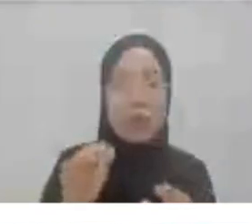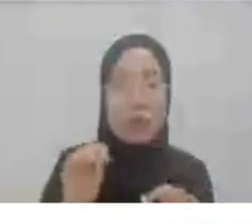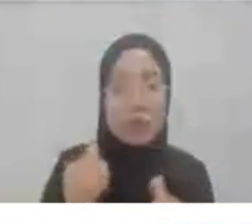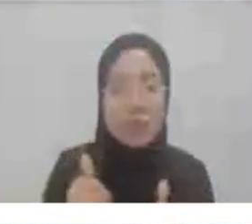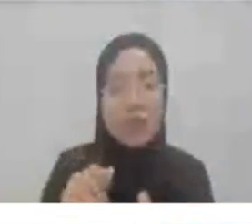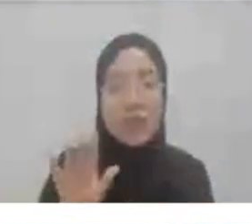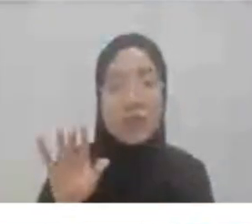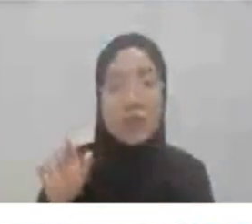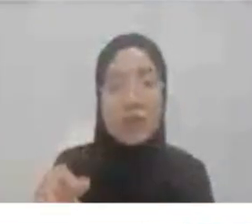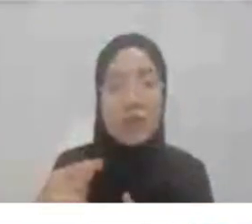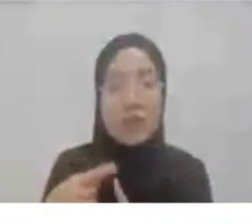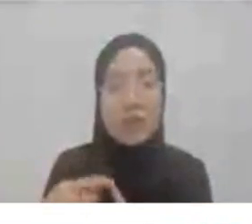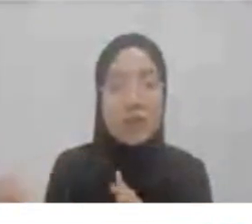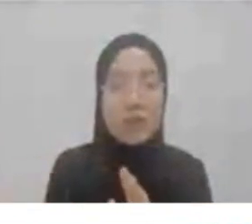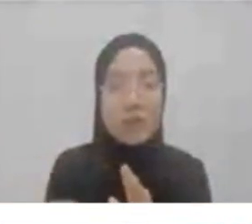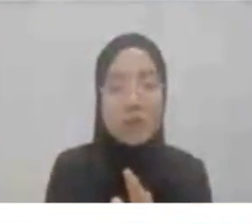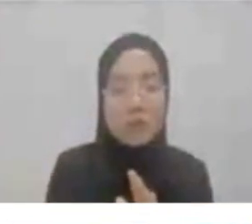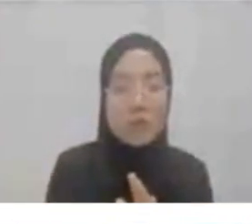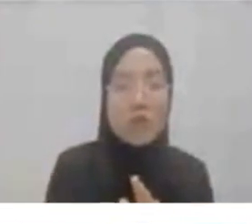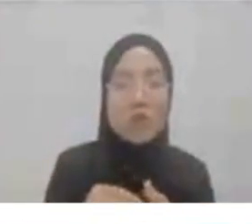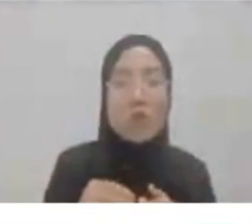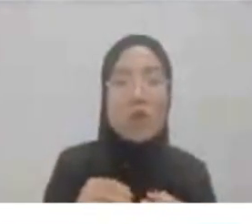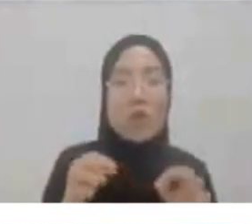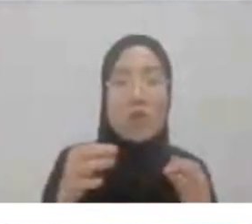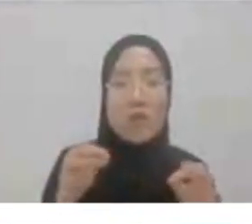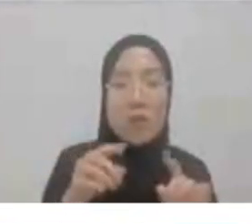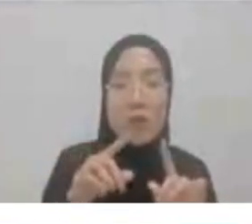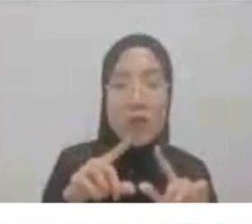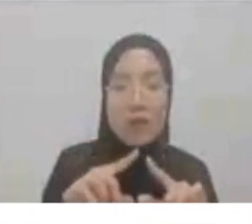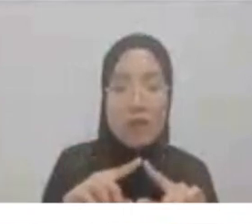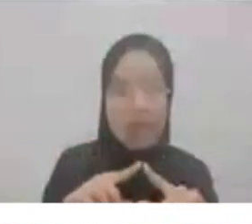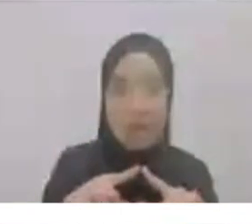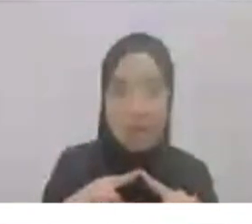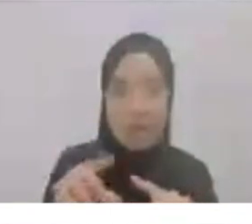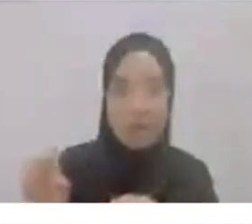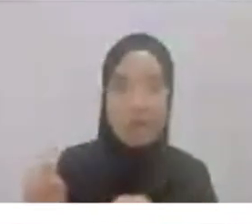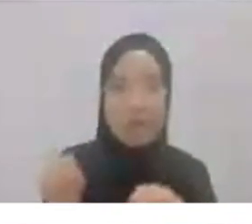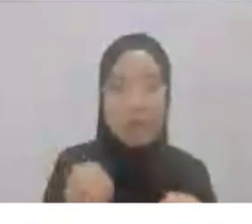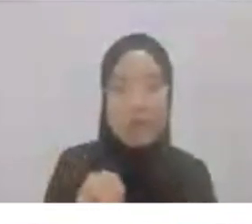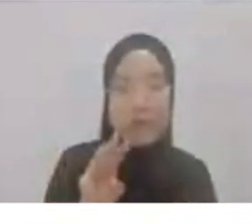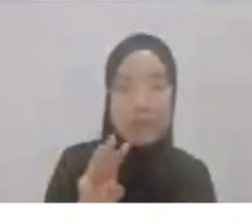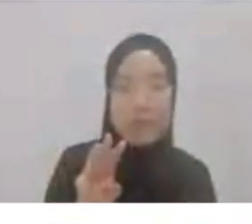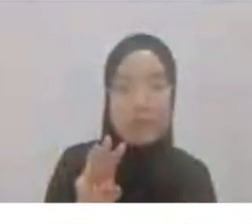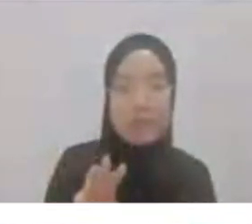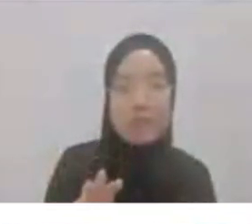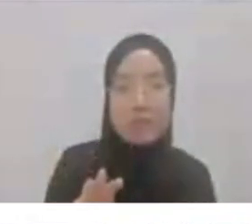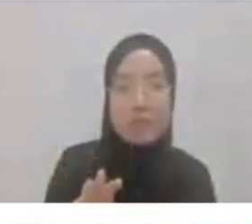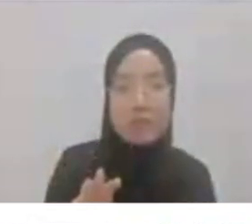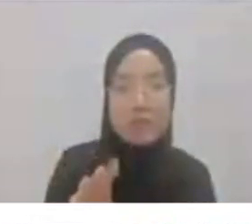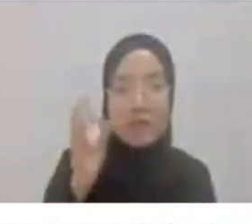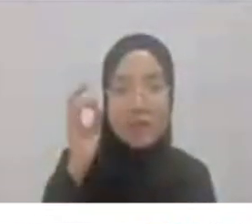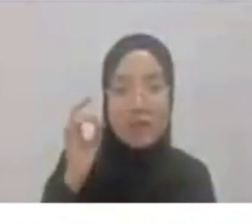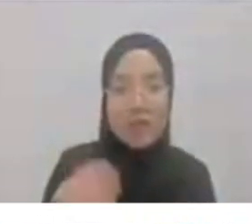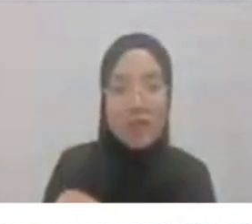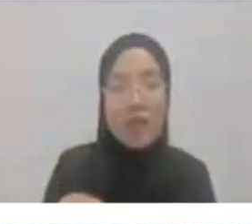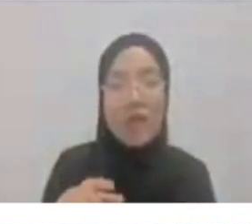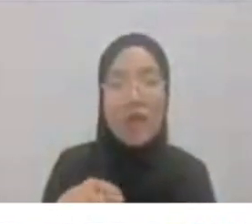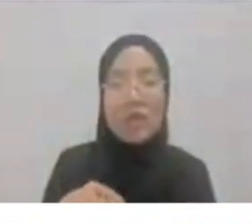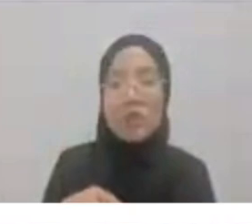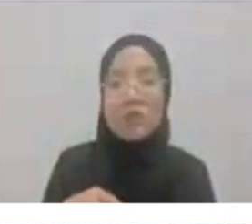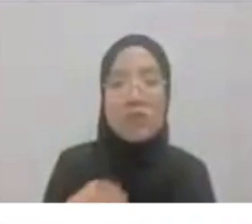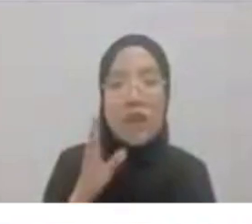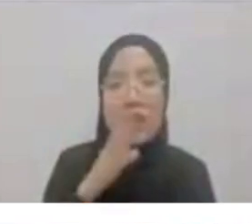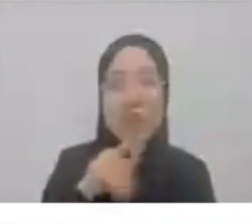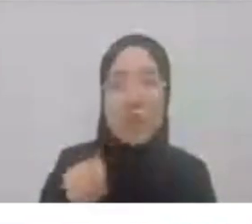tidak terdaftar pada pemilih model a daftar pemilih pindahan yang terjadi di PTS 36 Desa Kendalsari Kecamatan pertarukan adalah tidak beralasan